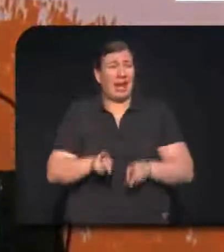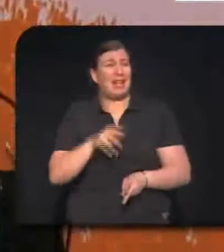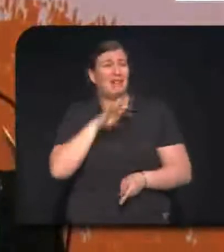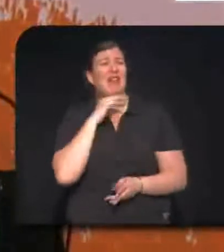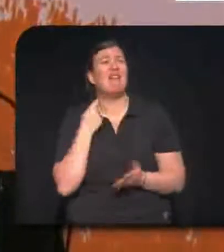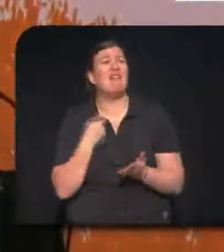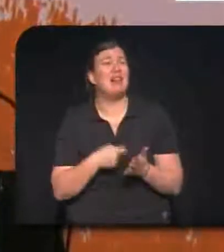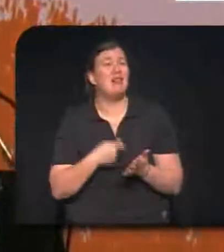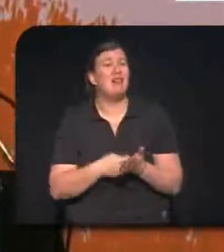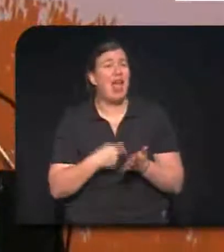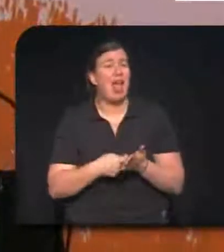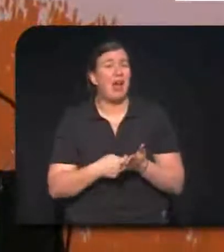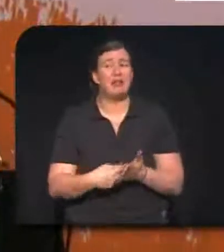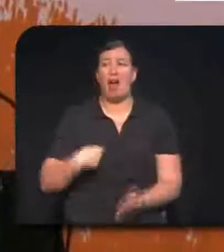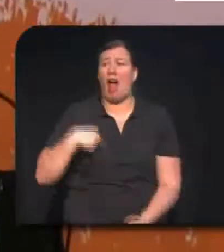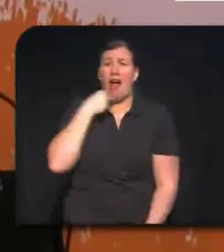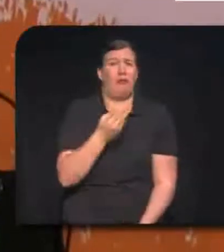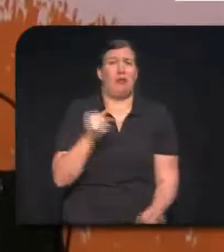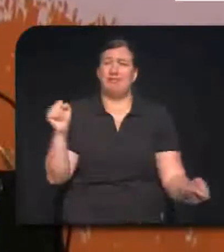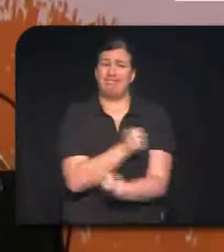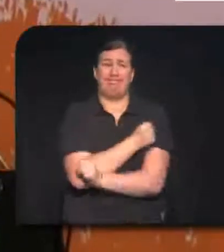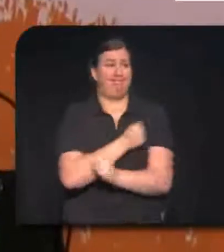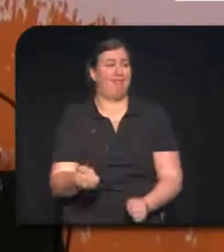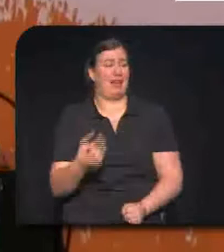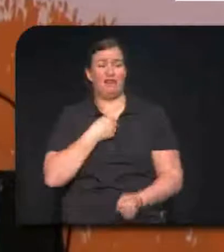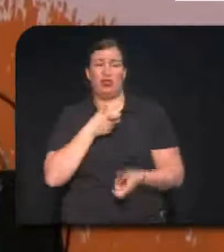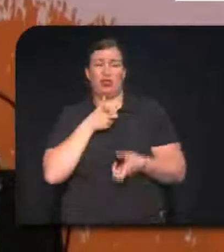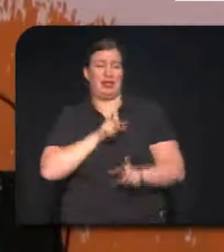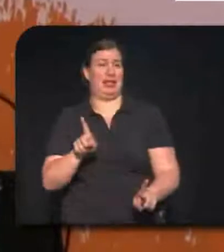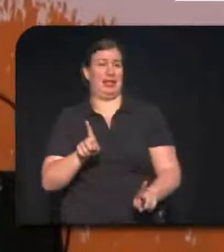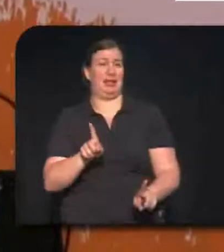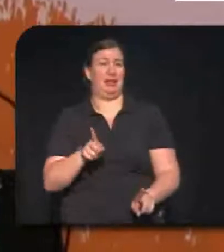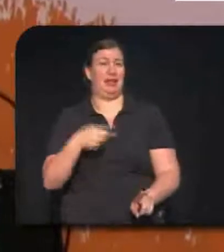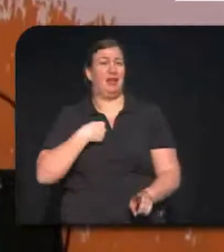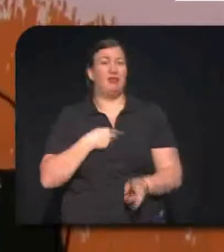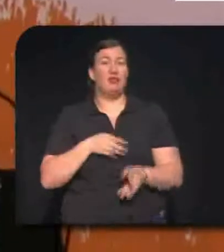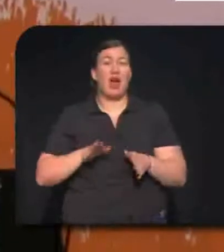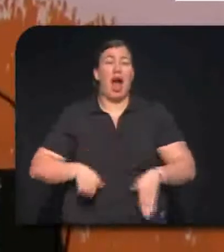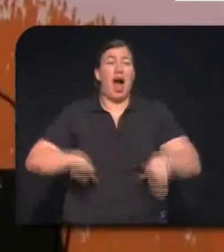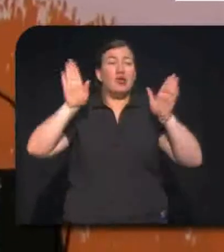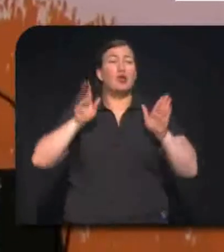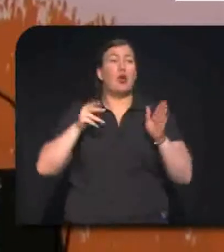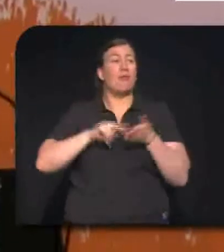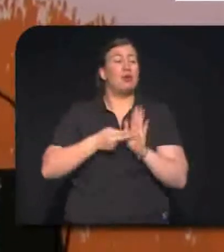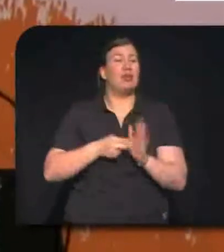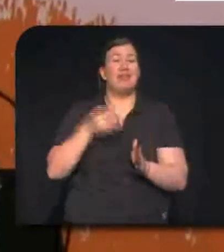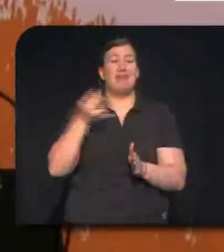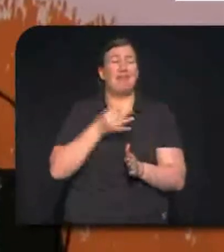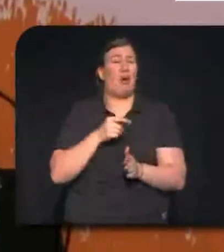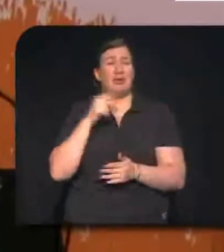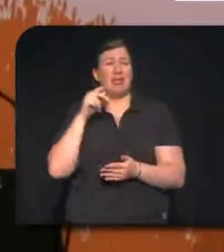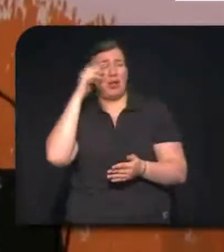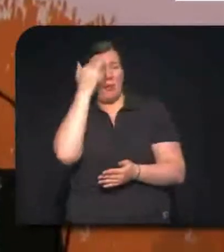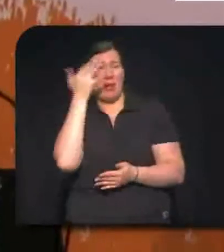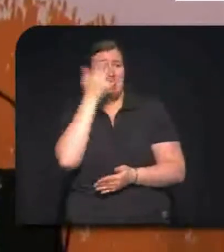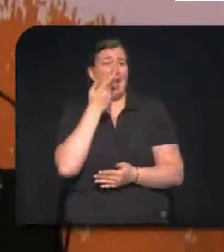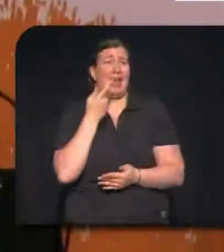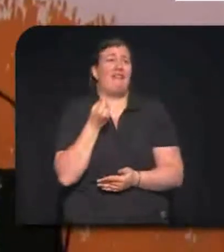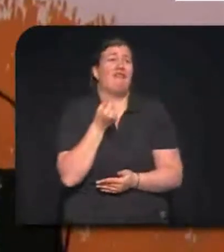wir uns und keine Asylpolitik keine solidarische leisten müssen dann müssen wir eine Außenpolitik machen die es überflüssig macht